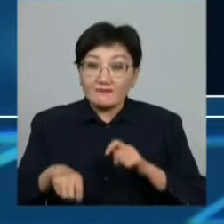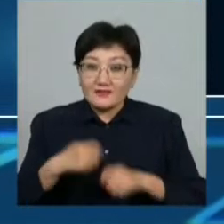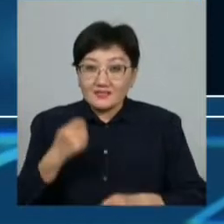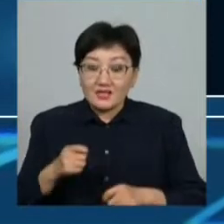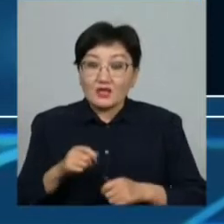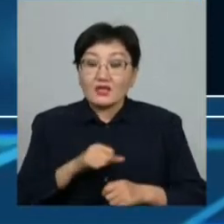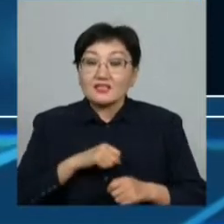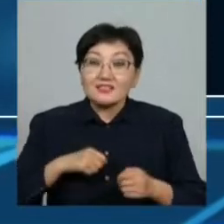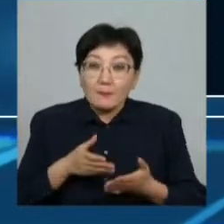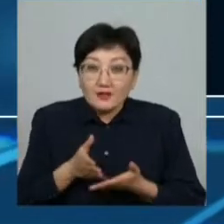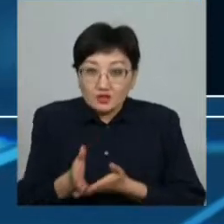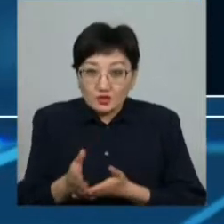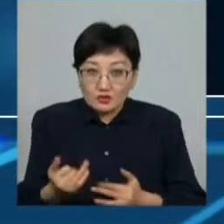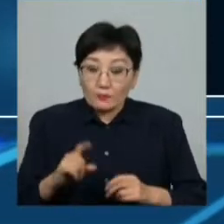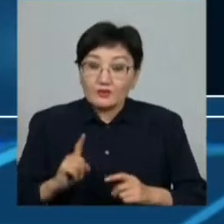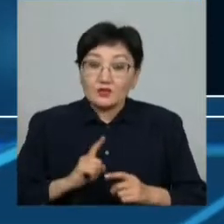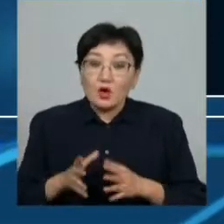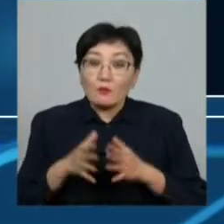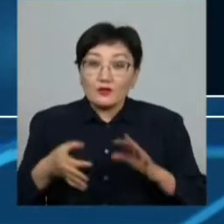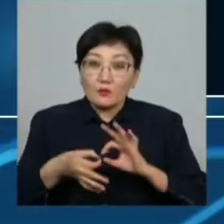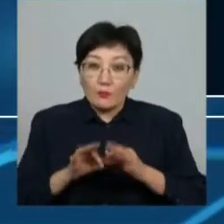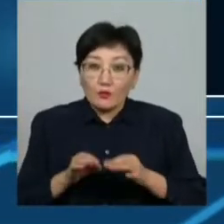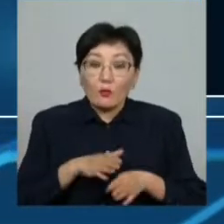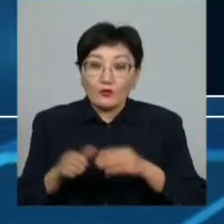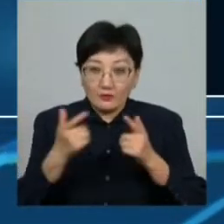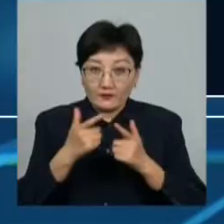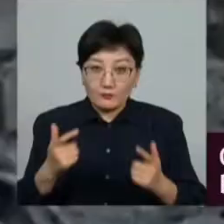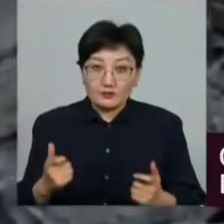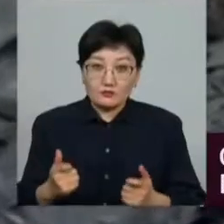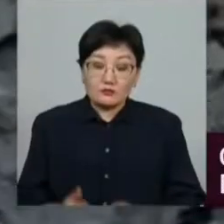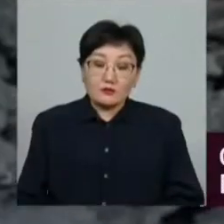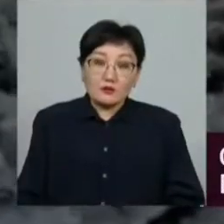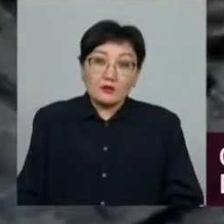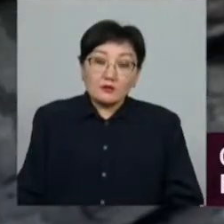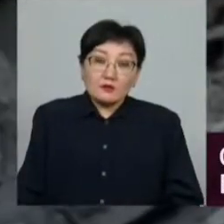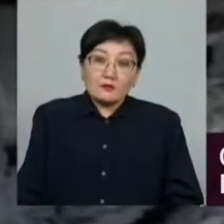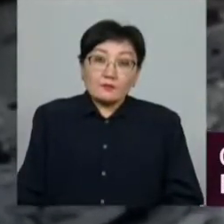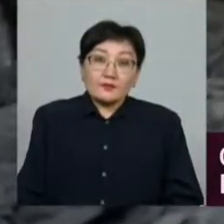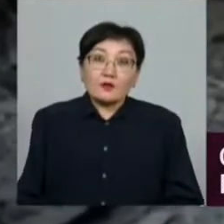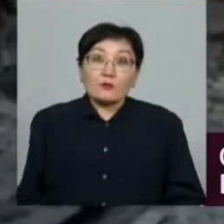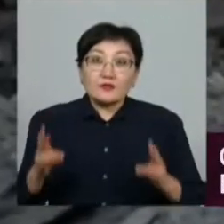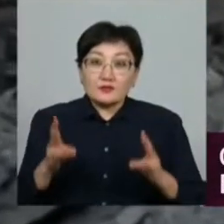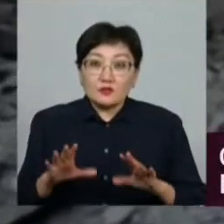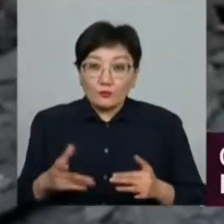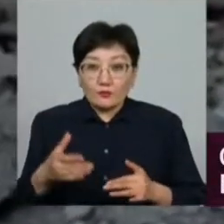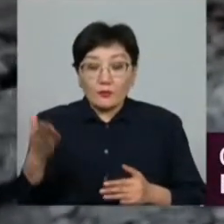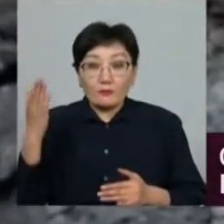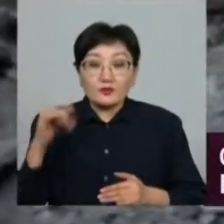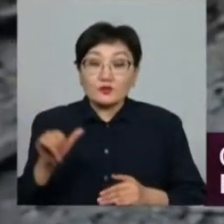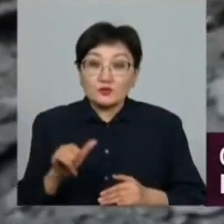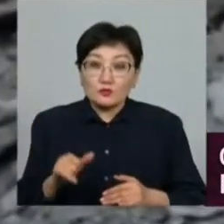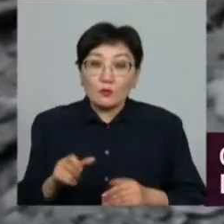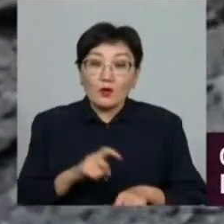самовольно проникли сейчас ожидаем более полную информацию инцидент произошел в минувшую субботу около